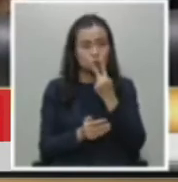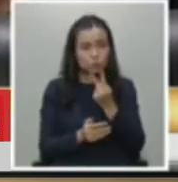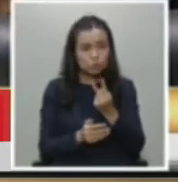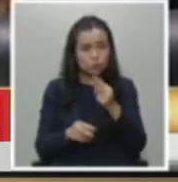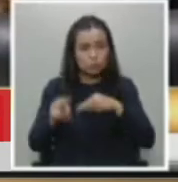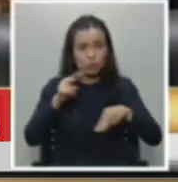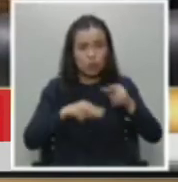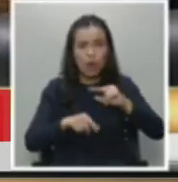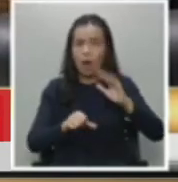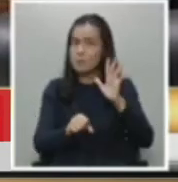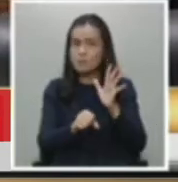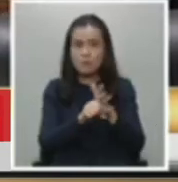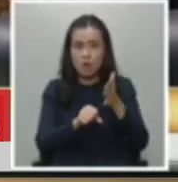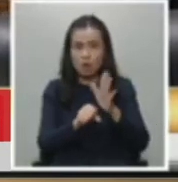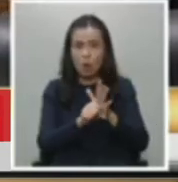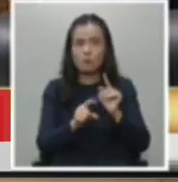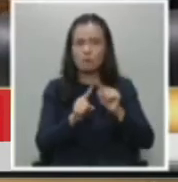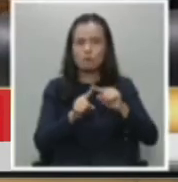ของผู้บังคับบัญชา